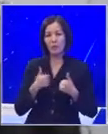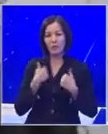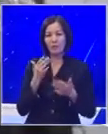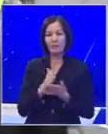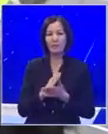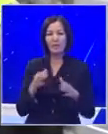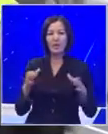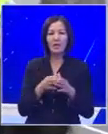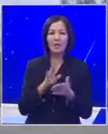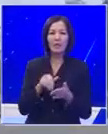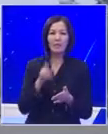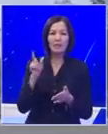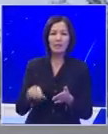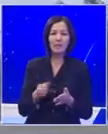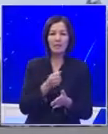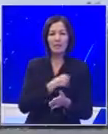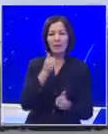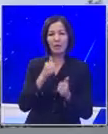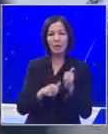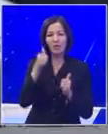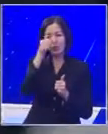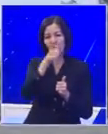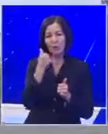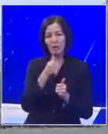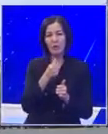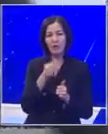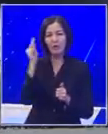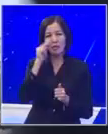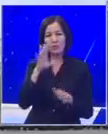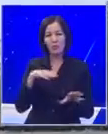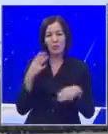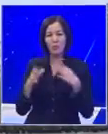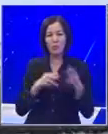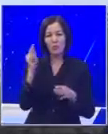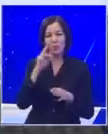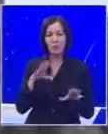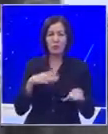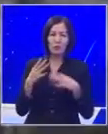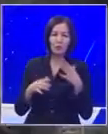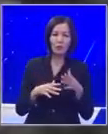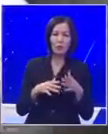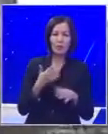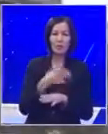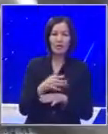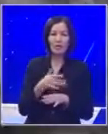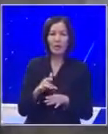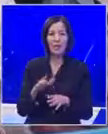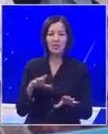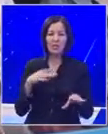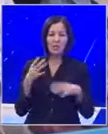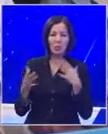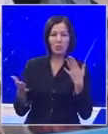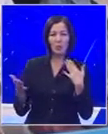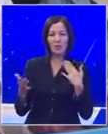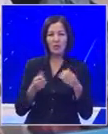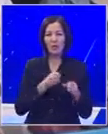Бейбет Аманқалиевтің айтуынша, сарбаздар жыл бойында әскери істі оқиды. Оның ішінде оқу-жаттығулар, далалық шығулар, жауынгерлік